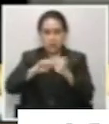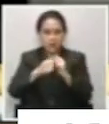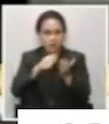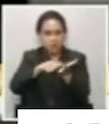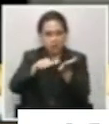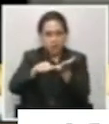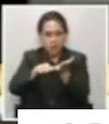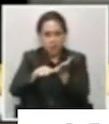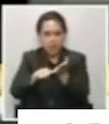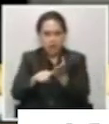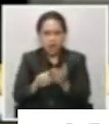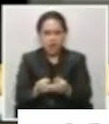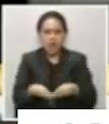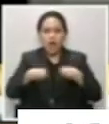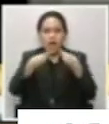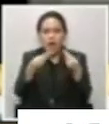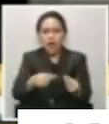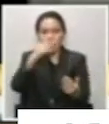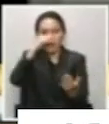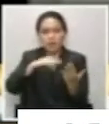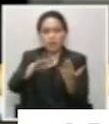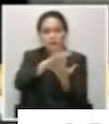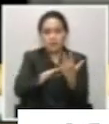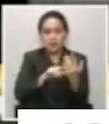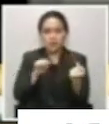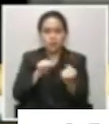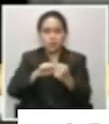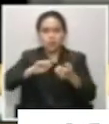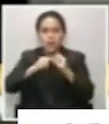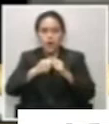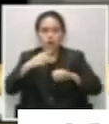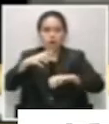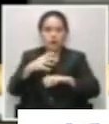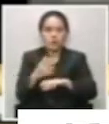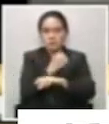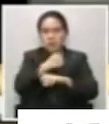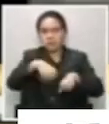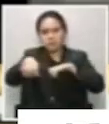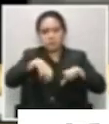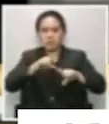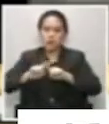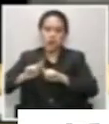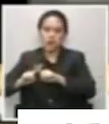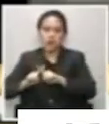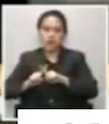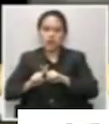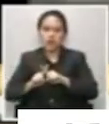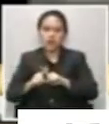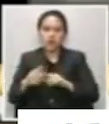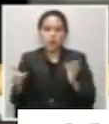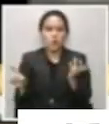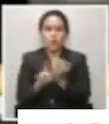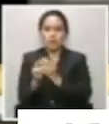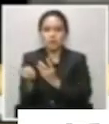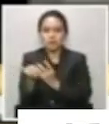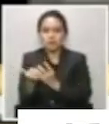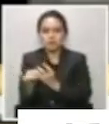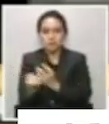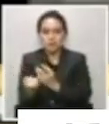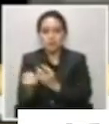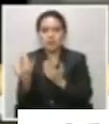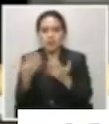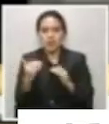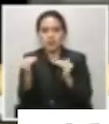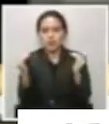ของบ้านเมืองคือปัญหาการเมืองการปกครองที่ไม่มีเสถียรภาพ ไม่มีความยุติธรรมการ